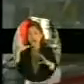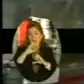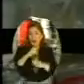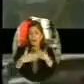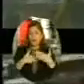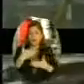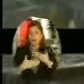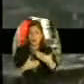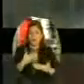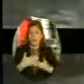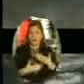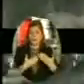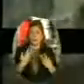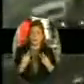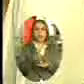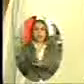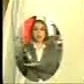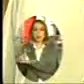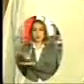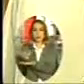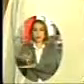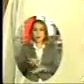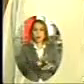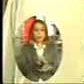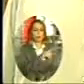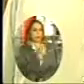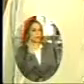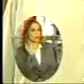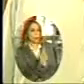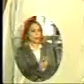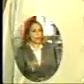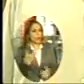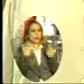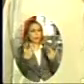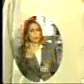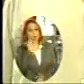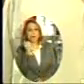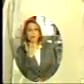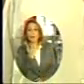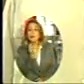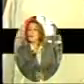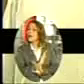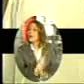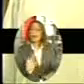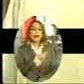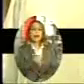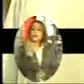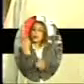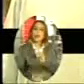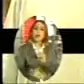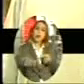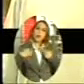לאט חלקים שונים בעיר. אתה שמעת את הדברים, עופר, איך אתה מסביר את זה? אתמול אמרתם שתוך כמה שעות החשמל יחזור לכל